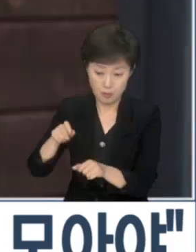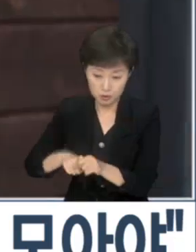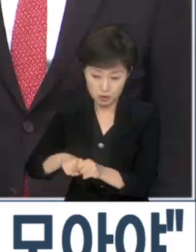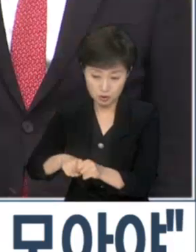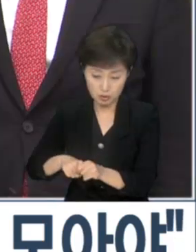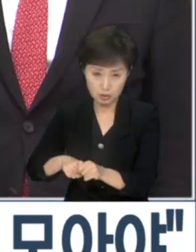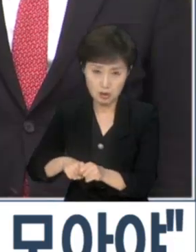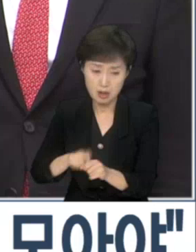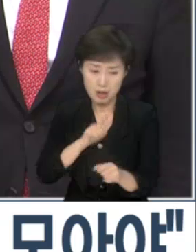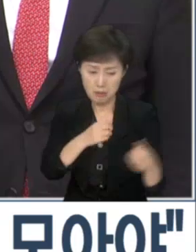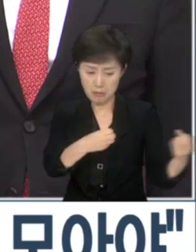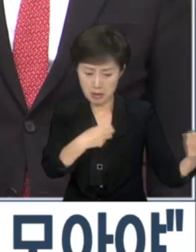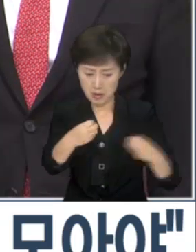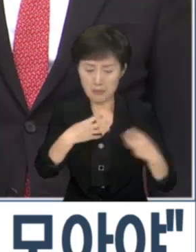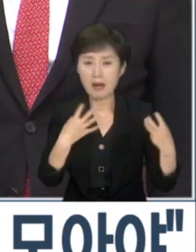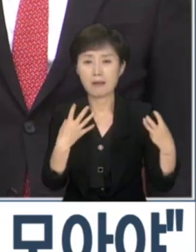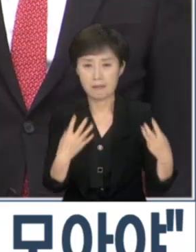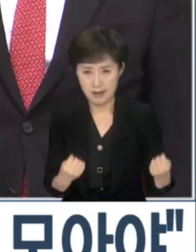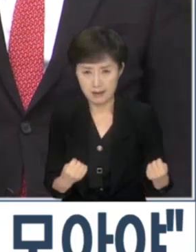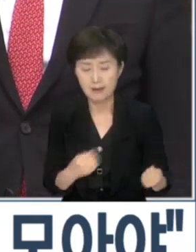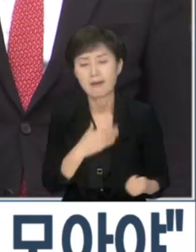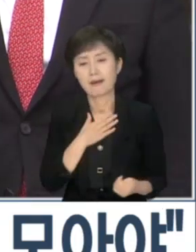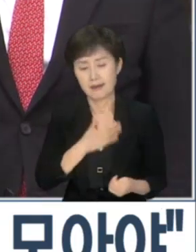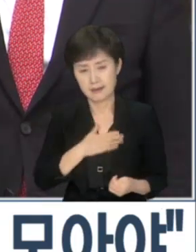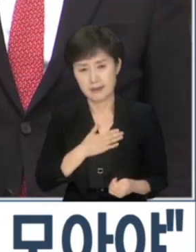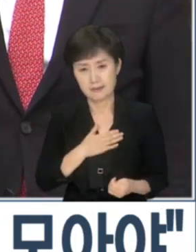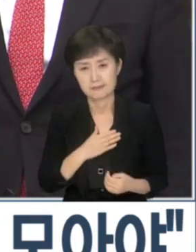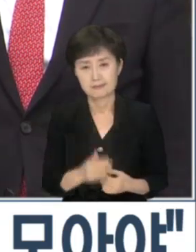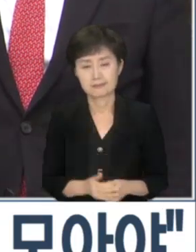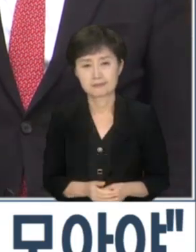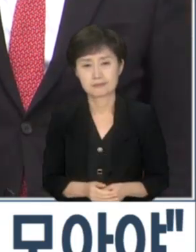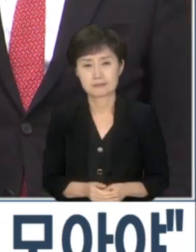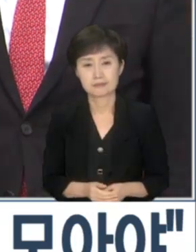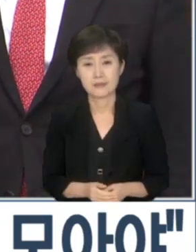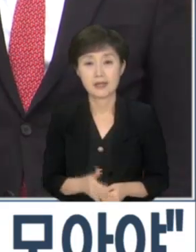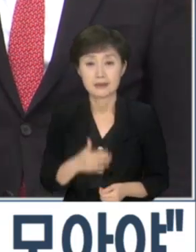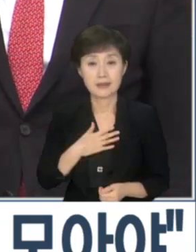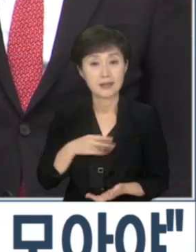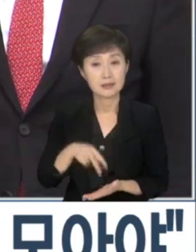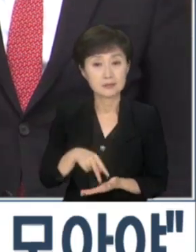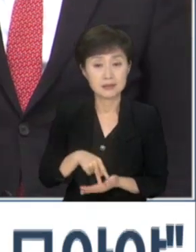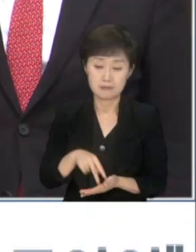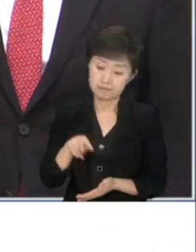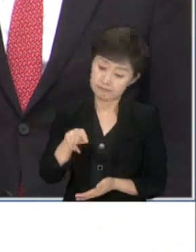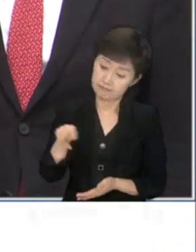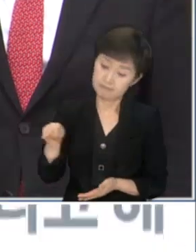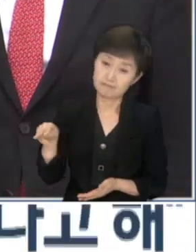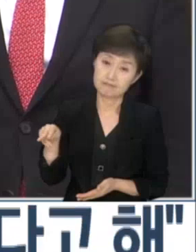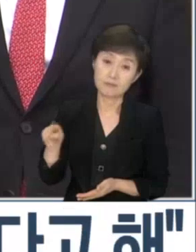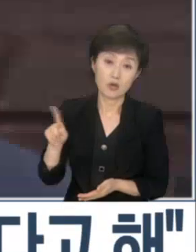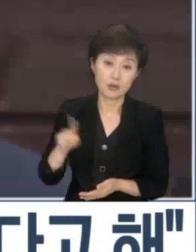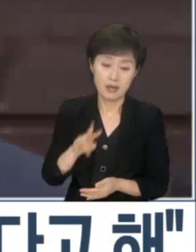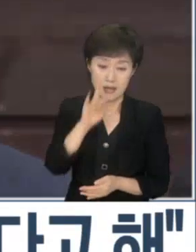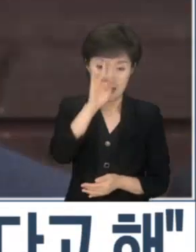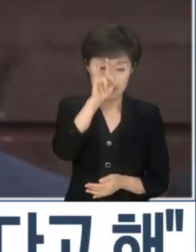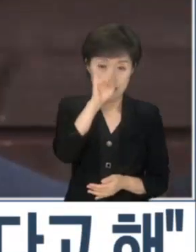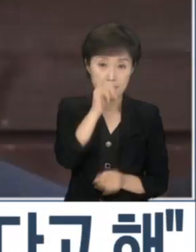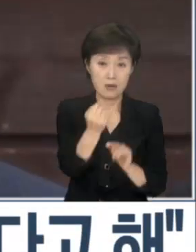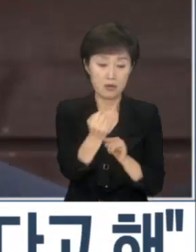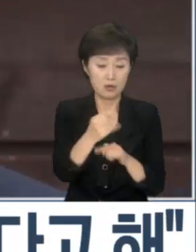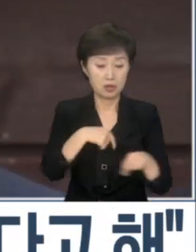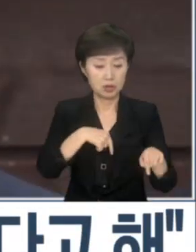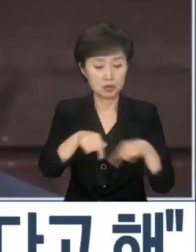신호탄 아니냐 뭐 이렇게 얘기는 할 수는 있을 것입니다 살 수 있을 텐데 제가 보기에는 지금 우리 박근혜 대통령께서는 특별히 지금